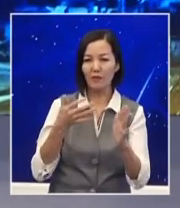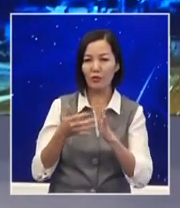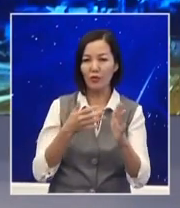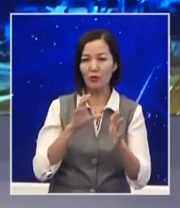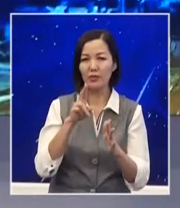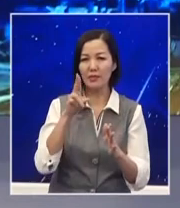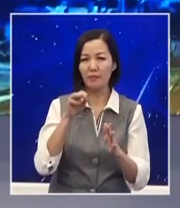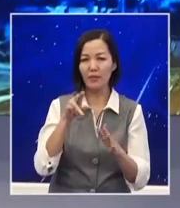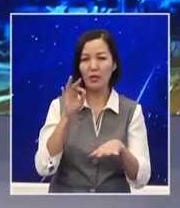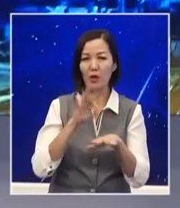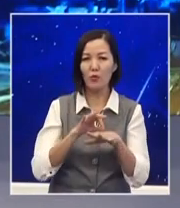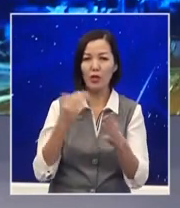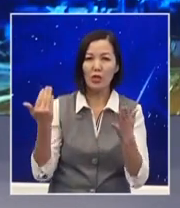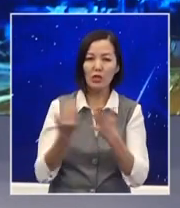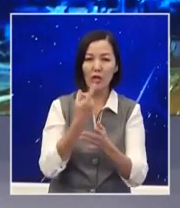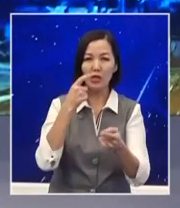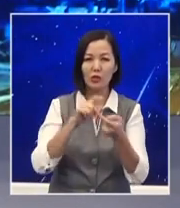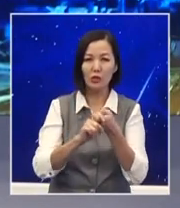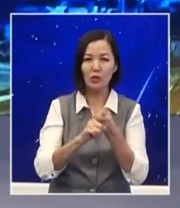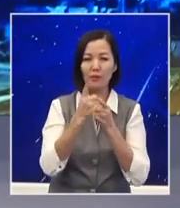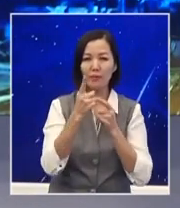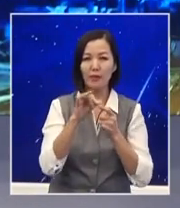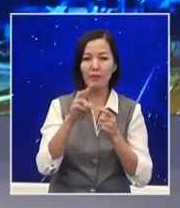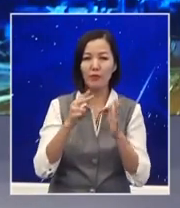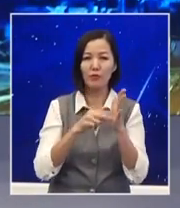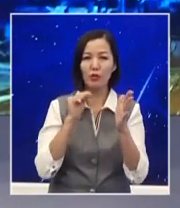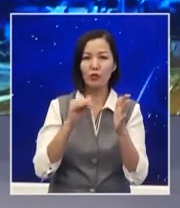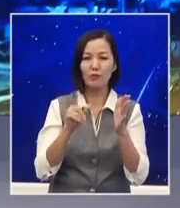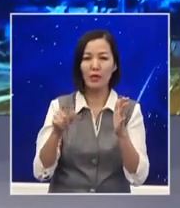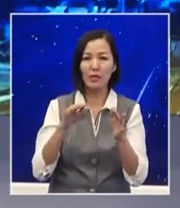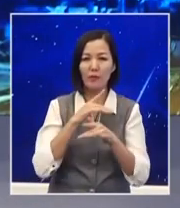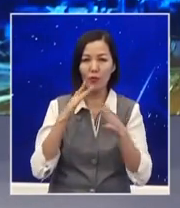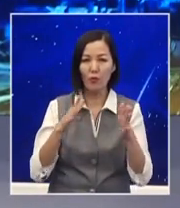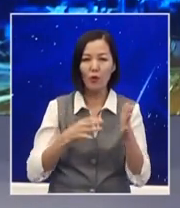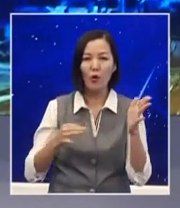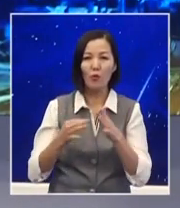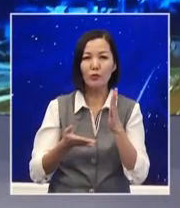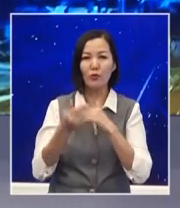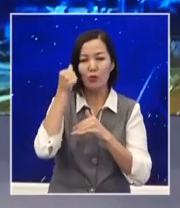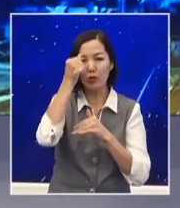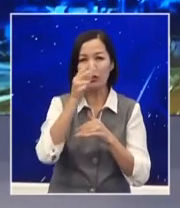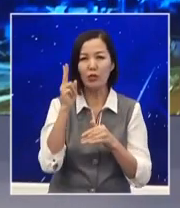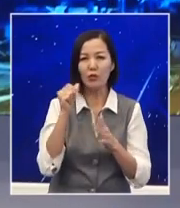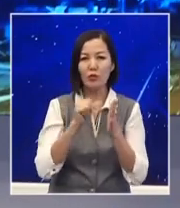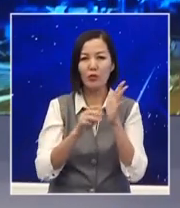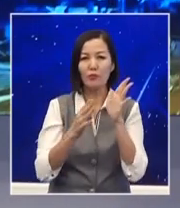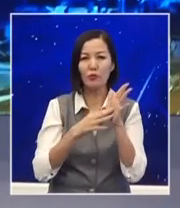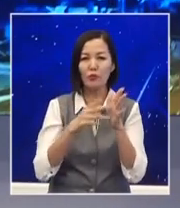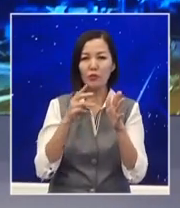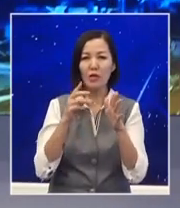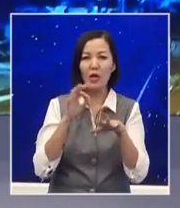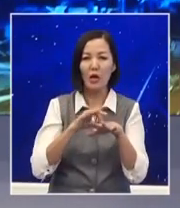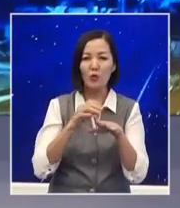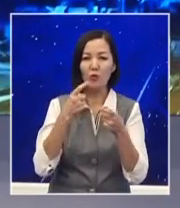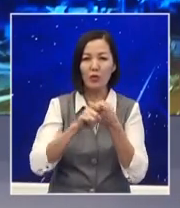атты кеселді жаңа жұқтырғандар саны 1 миллион 700 мың адамнан асқан. Ал облыста өткен жылы 269 науқас